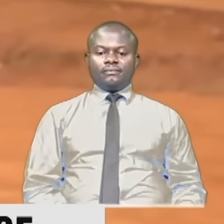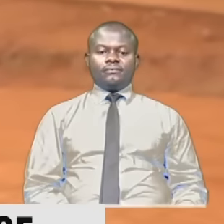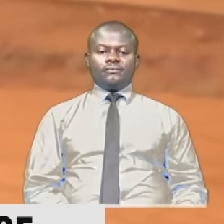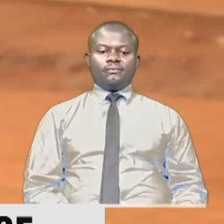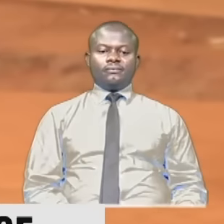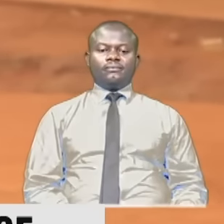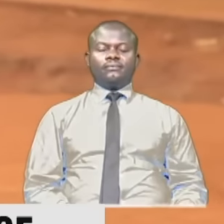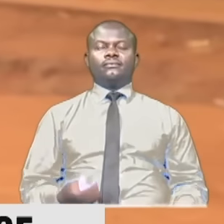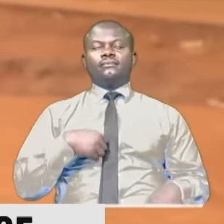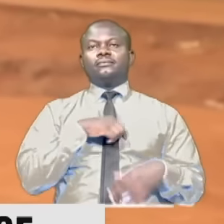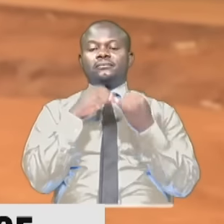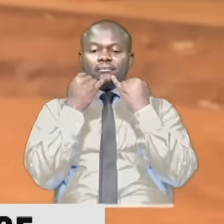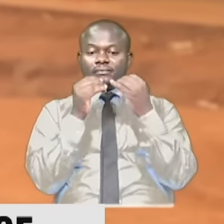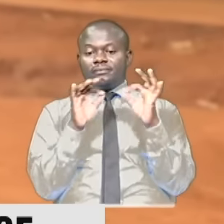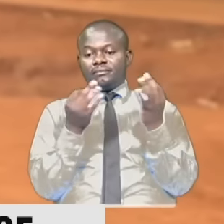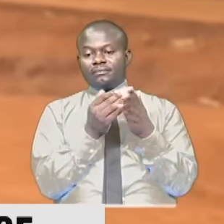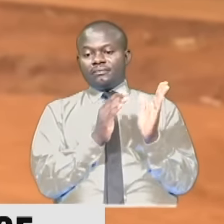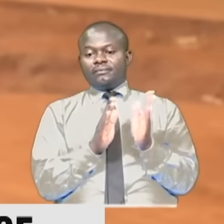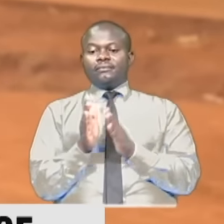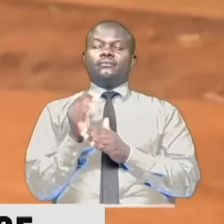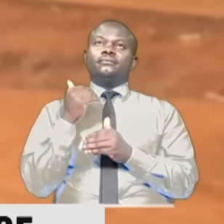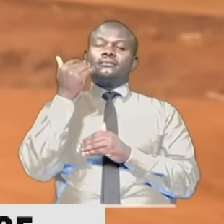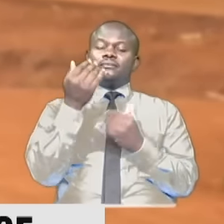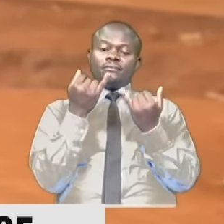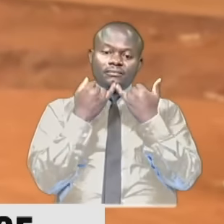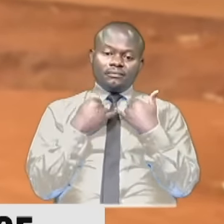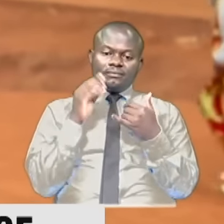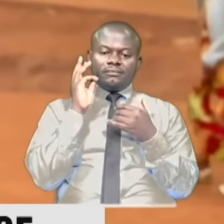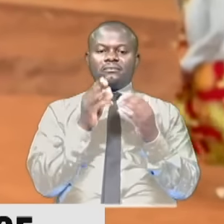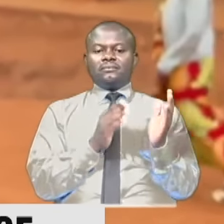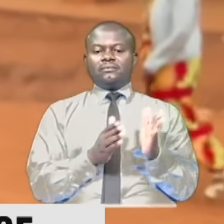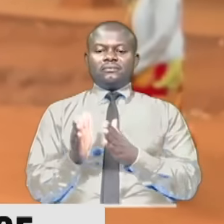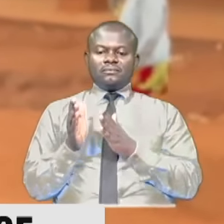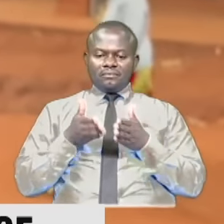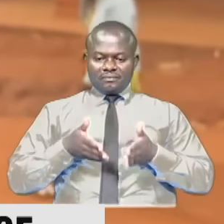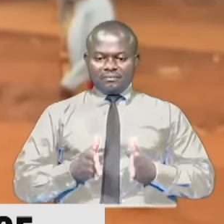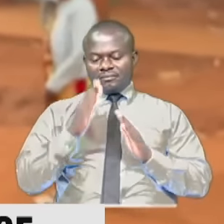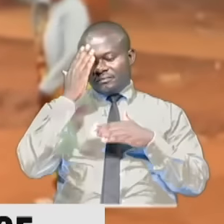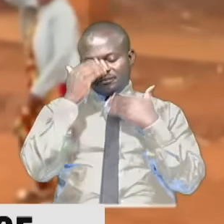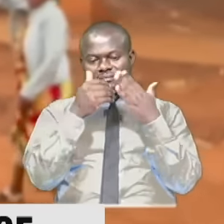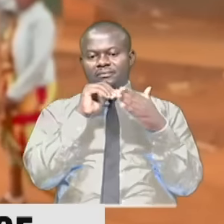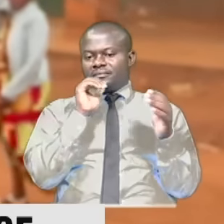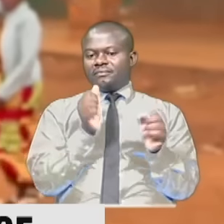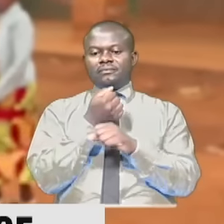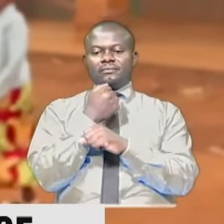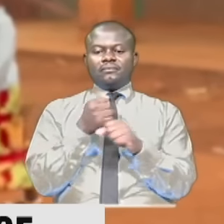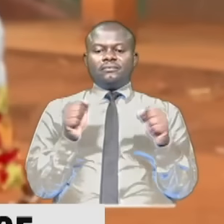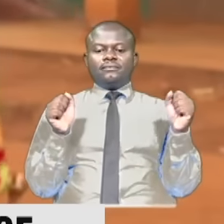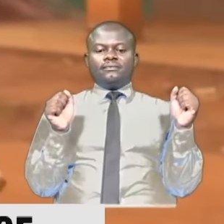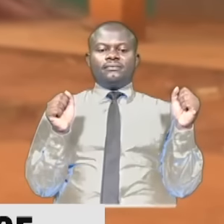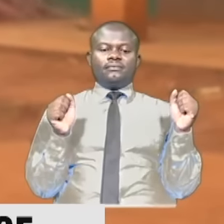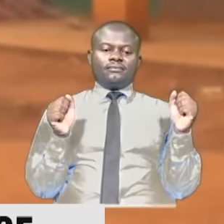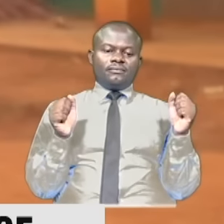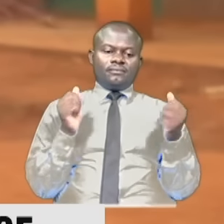boneza urubyaro ati nzabyara ati kuko ntabwo nacurira kuri uyu